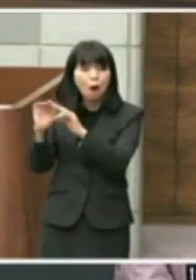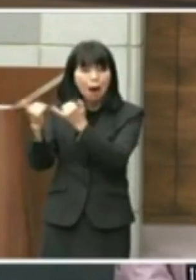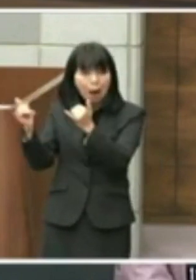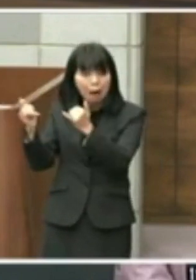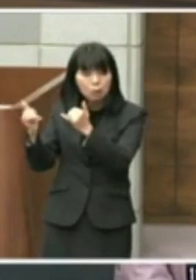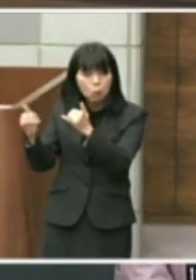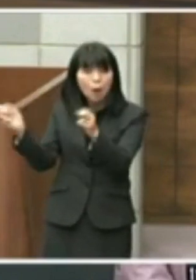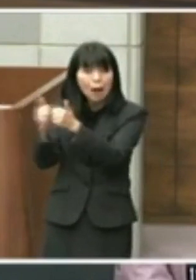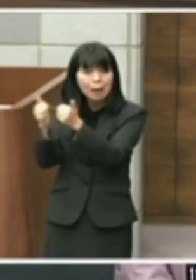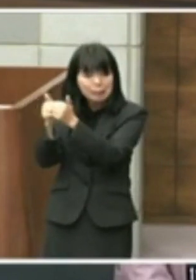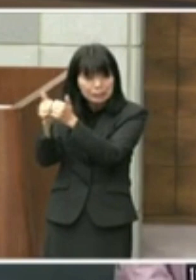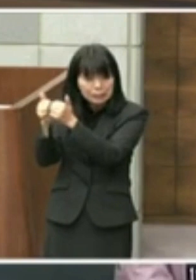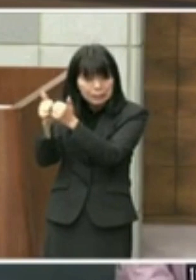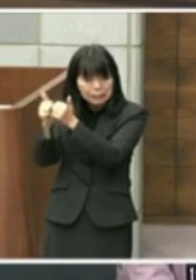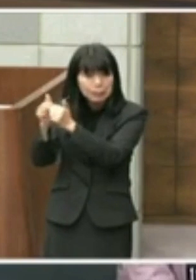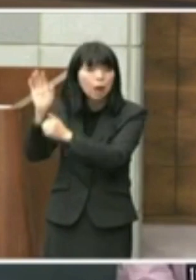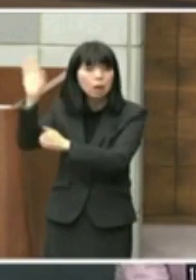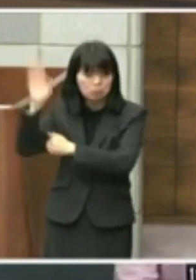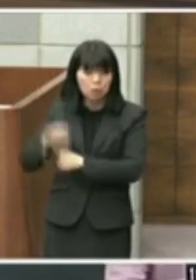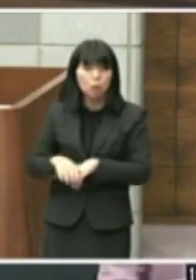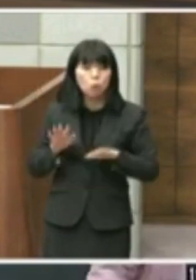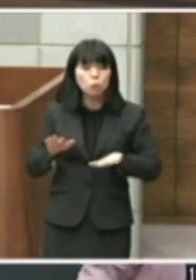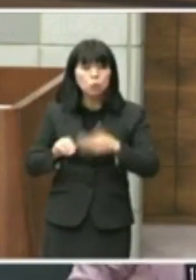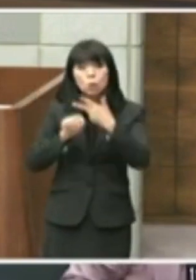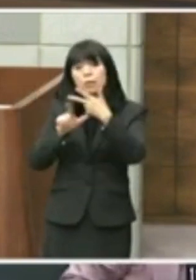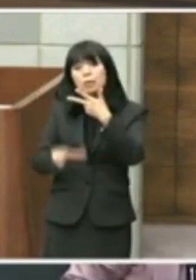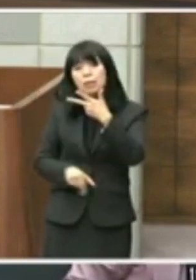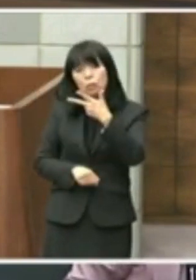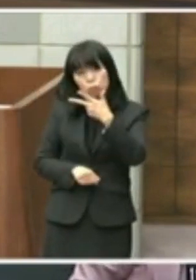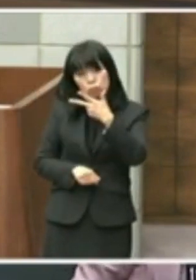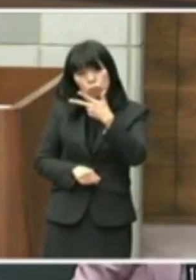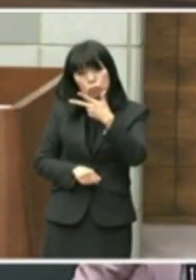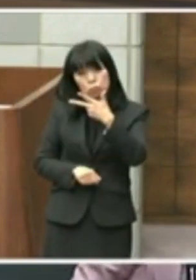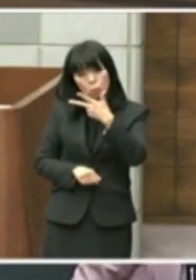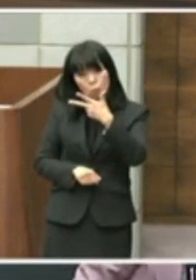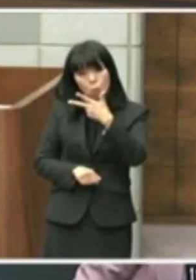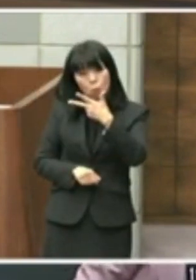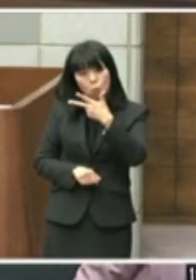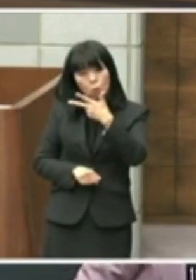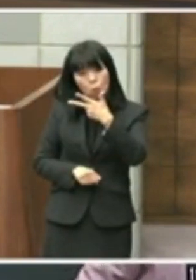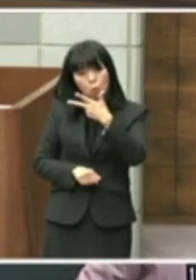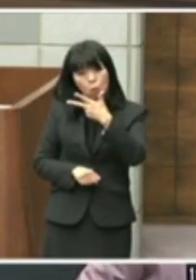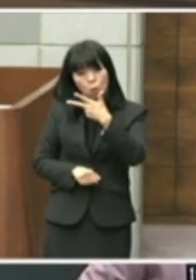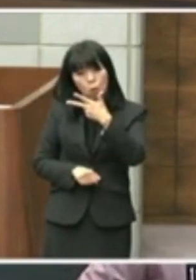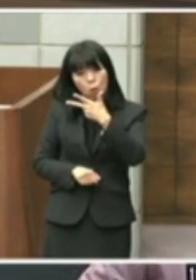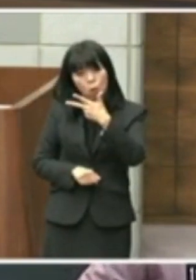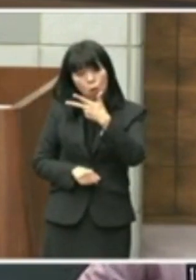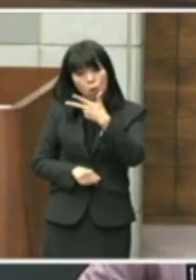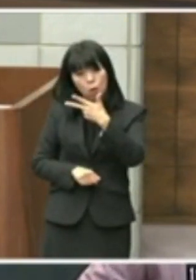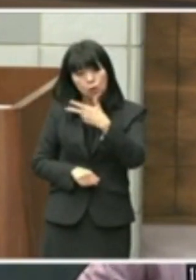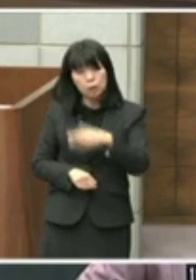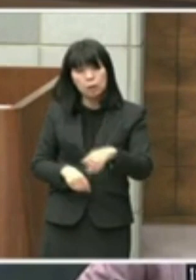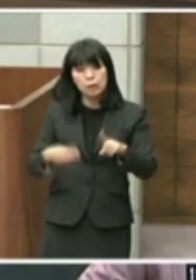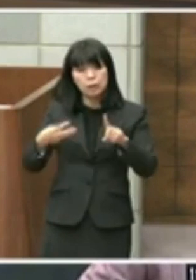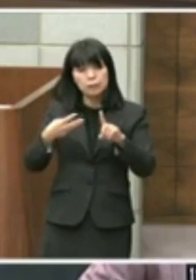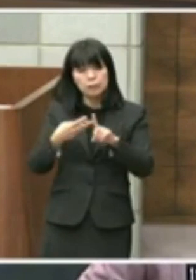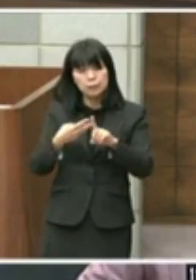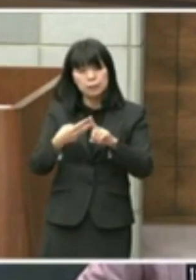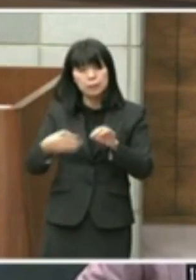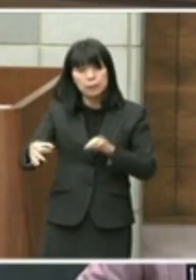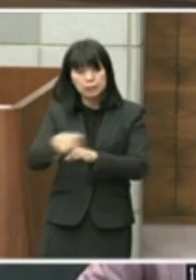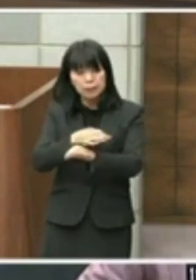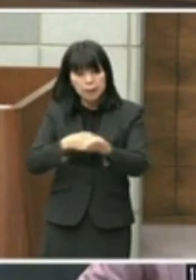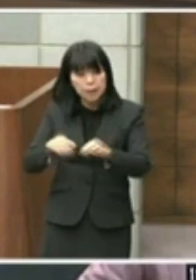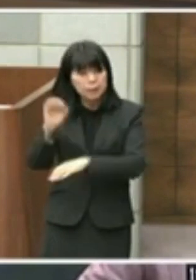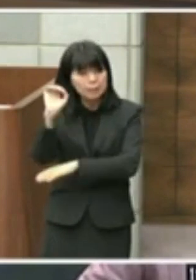議論がずっとありまして、今年の7月の日経新聞にも若干掲